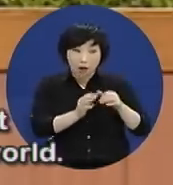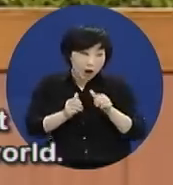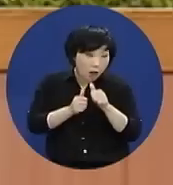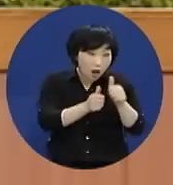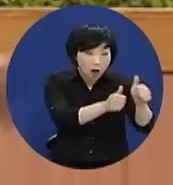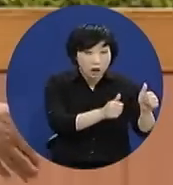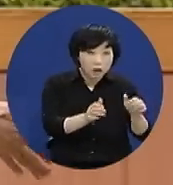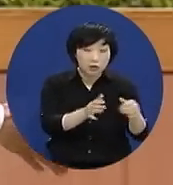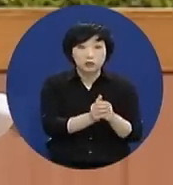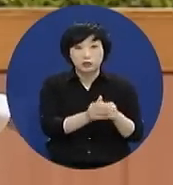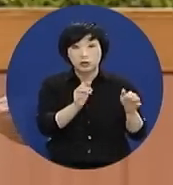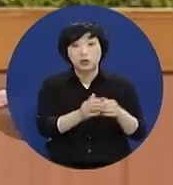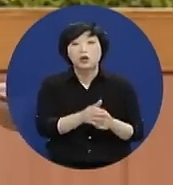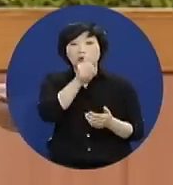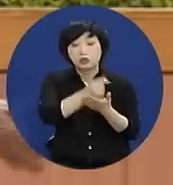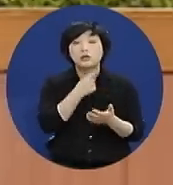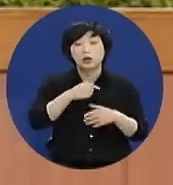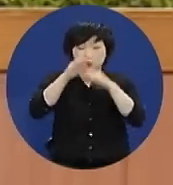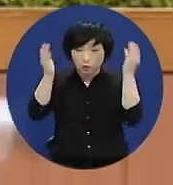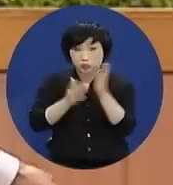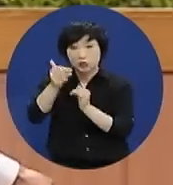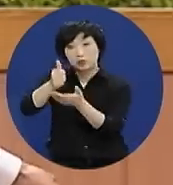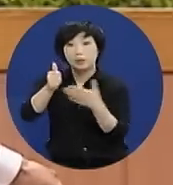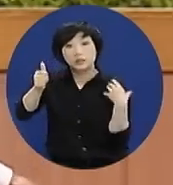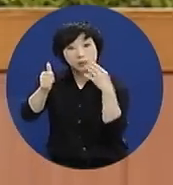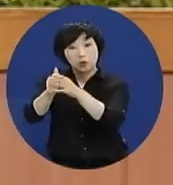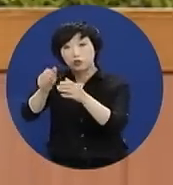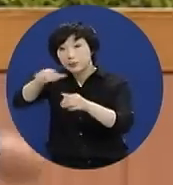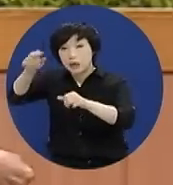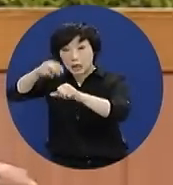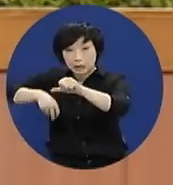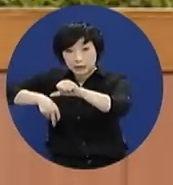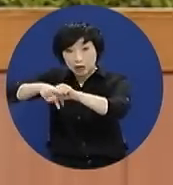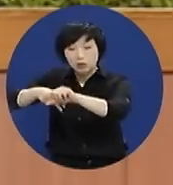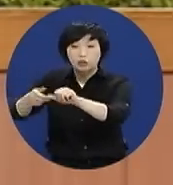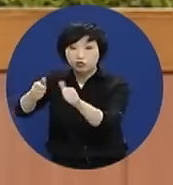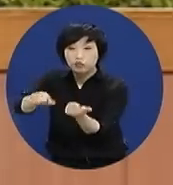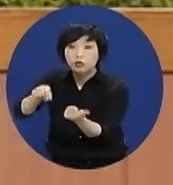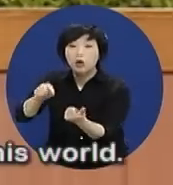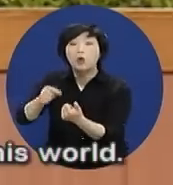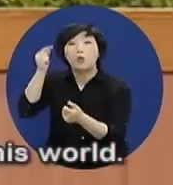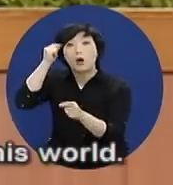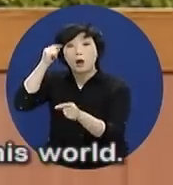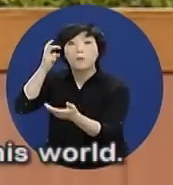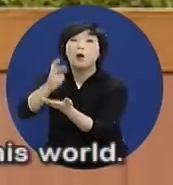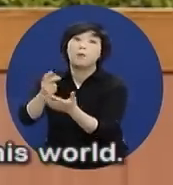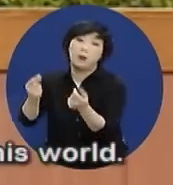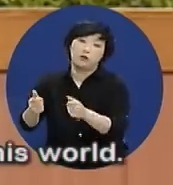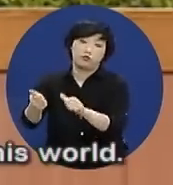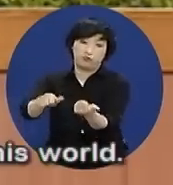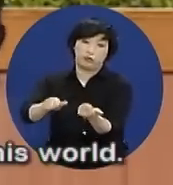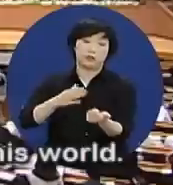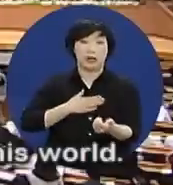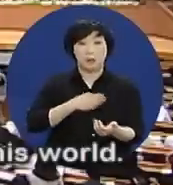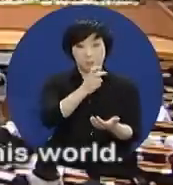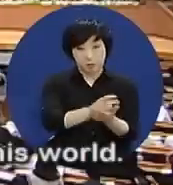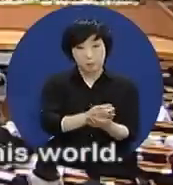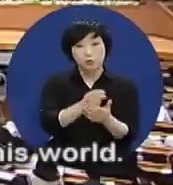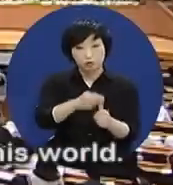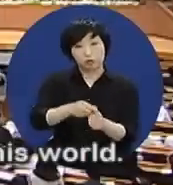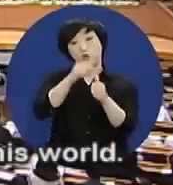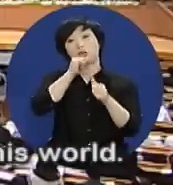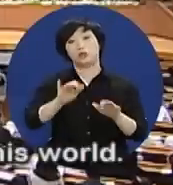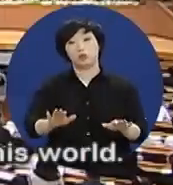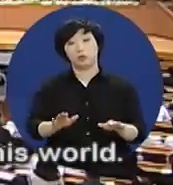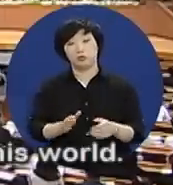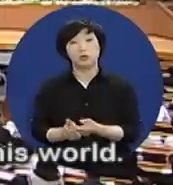人間のために世の流れに流されつつおかした罪を背負って通時にかけて必ず死ぬという神の方